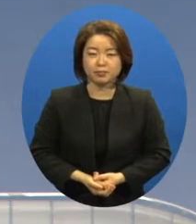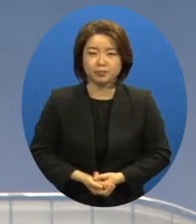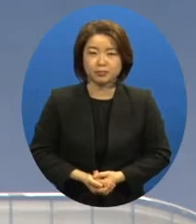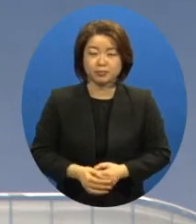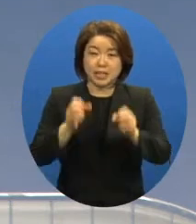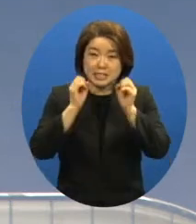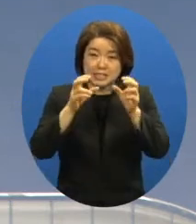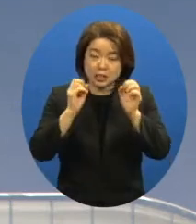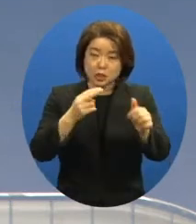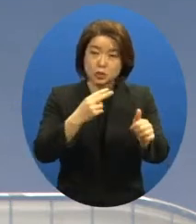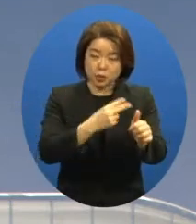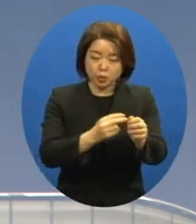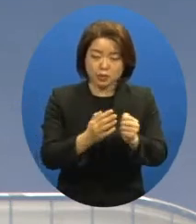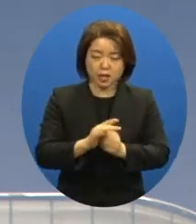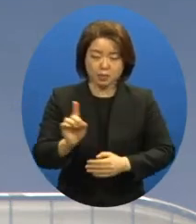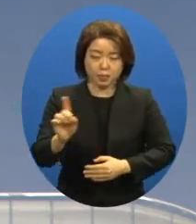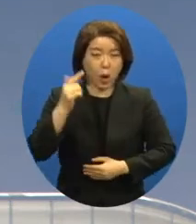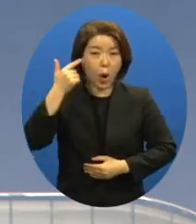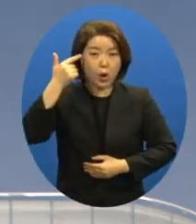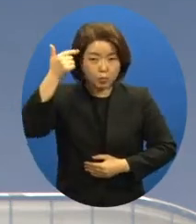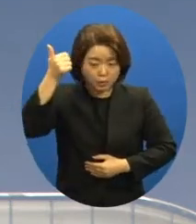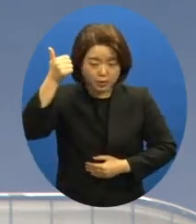선교사 출신인 어느 목사님이